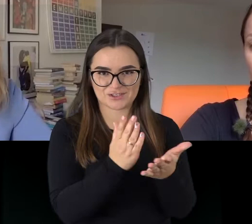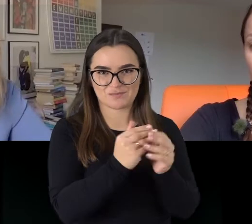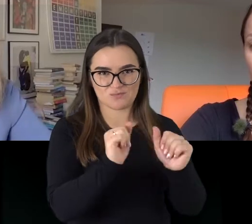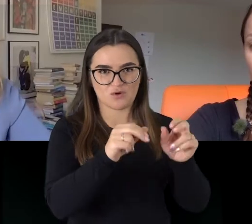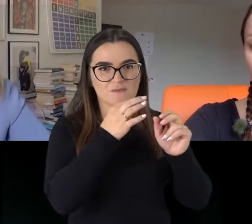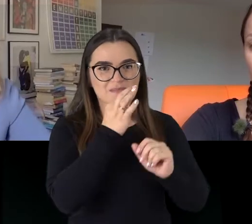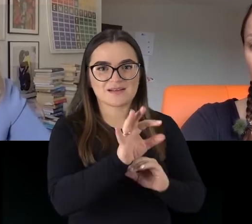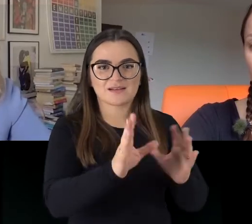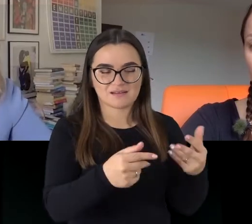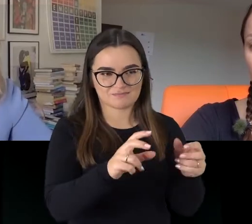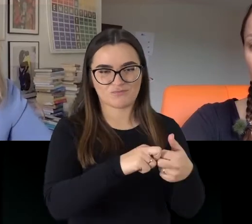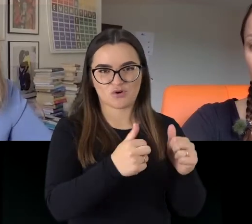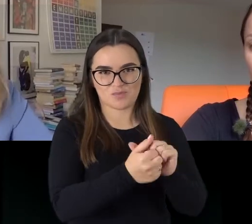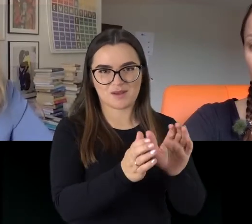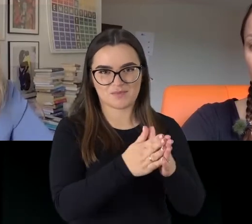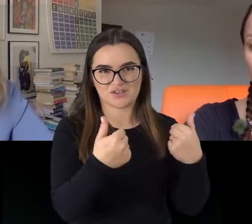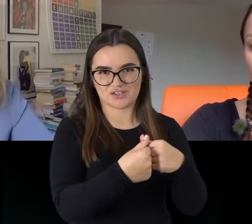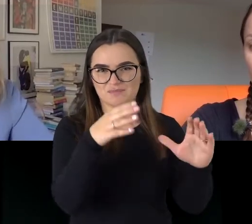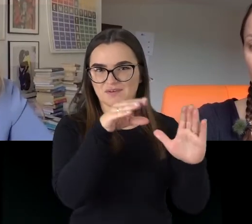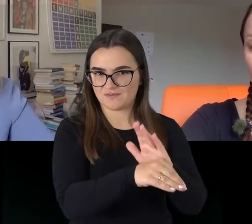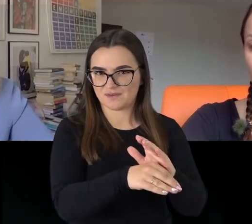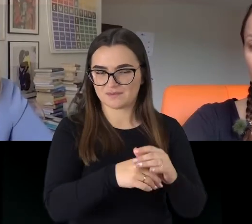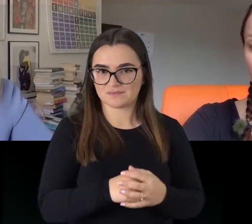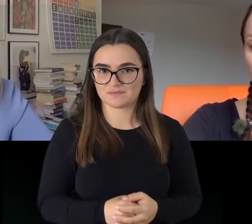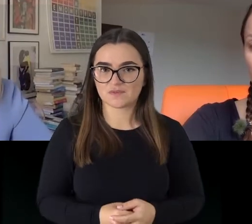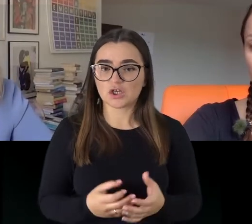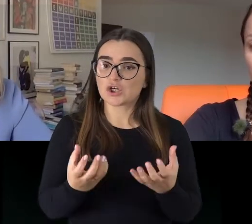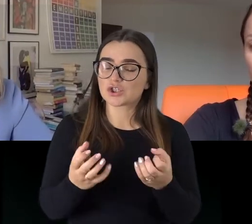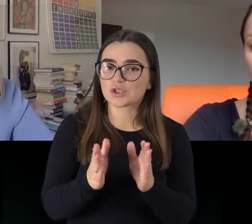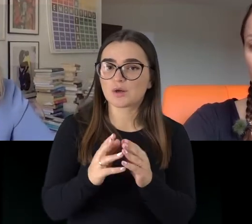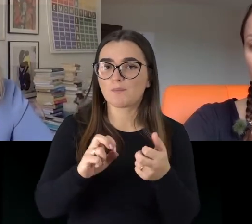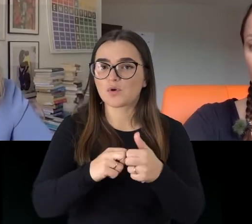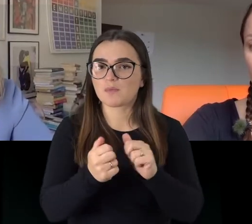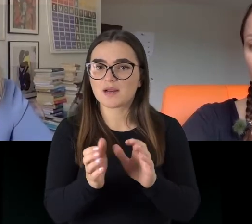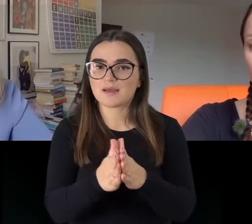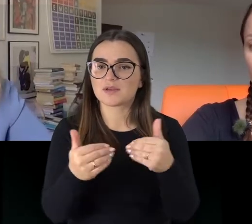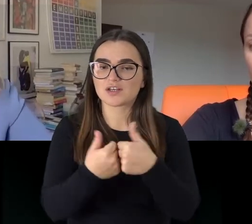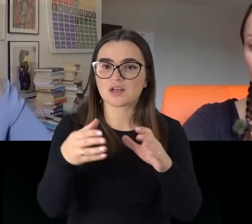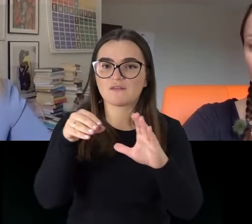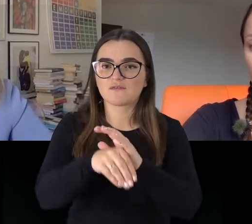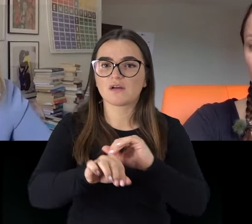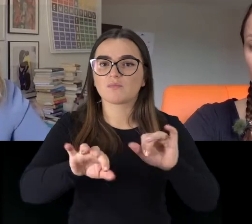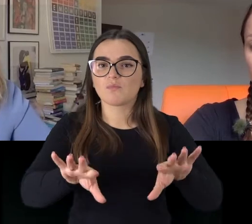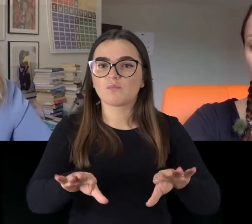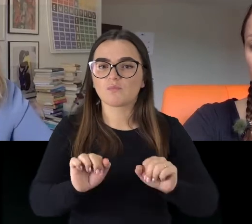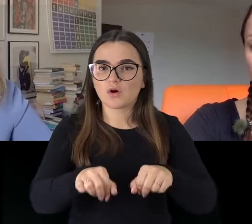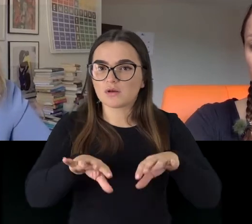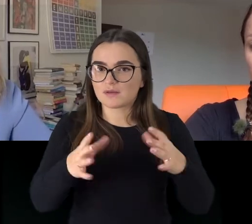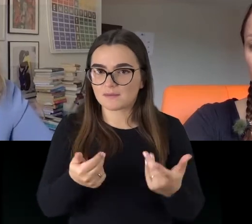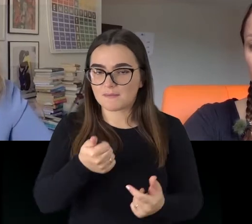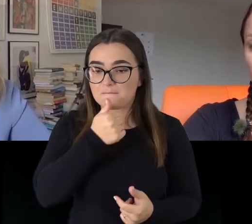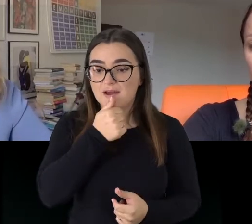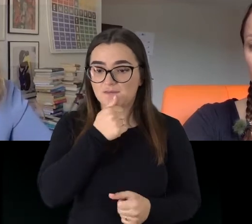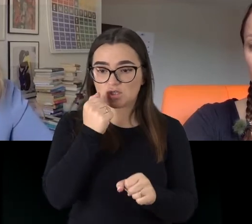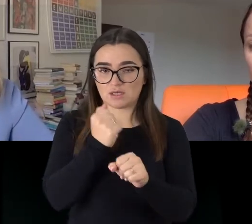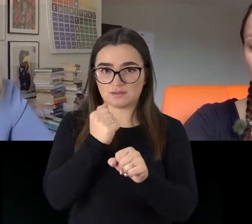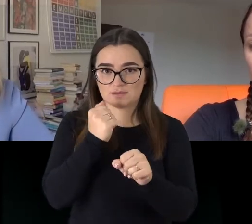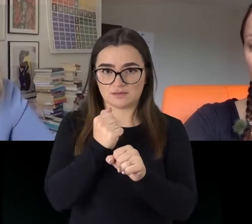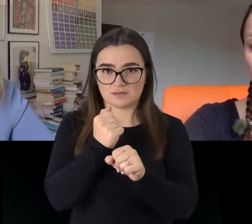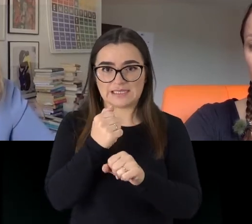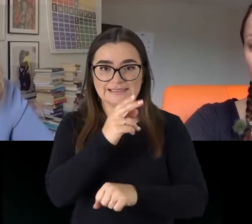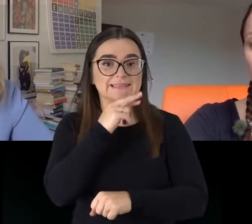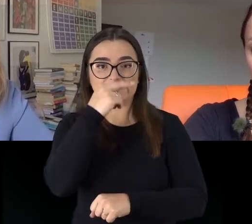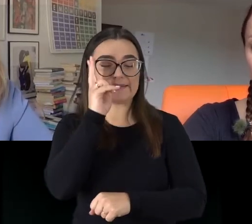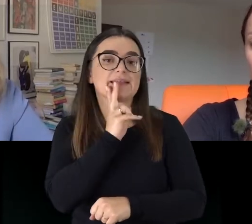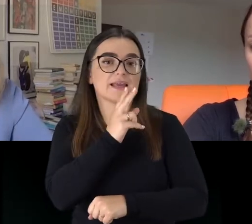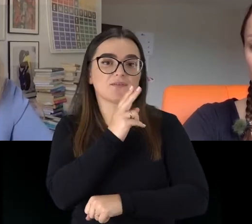šeima. Lygiai taip pat probleminė šeima galimai gali būti, įsivaizduokim, kad tėvai gauna darbą užsienį arba vienas